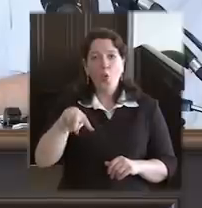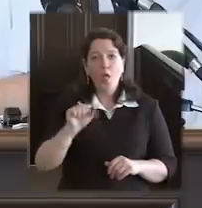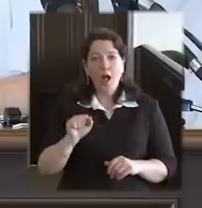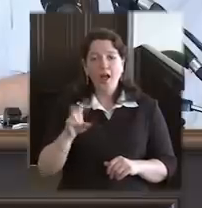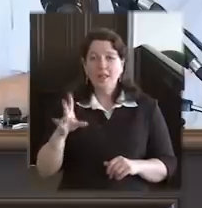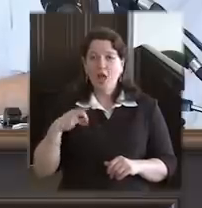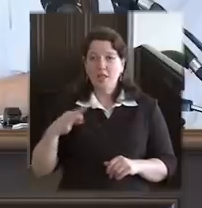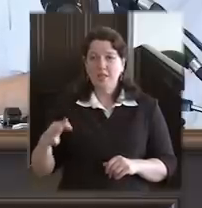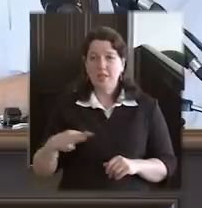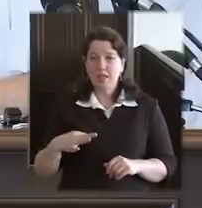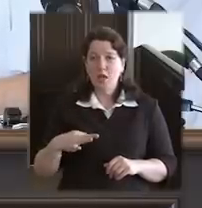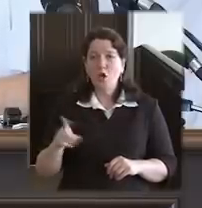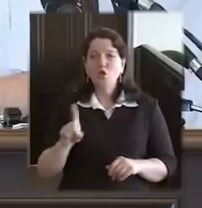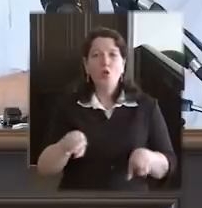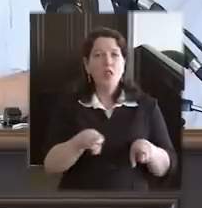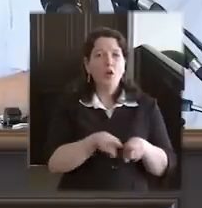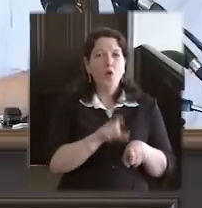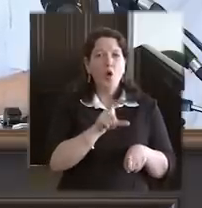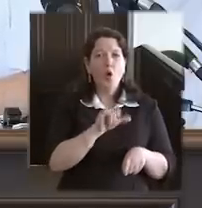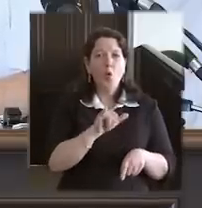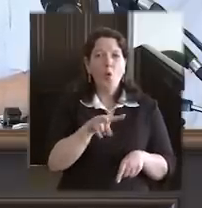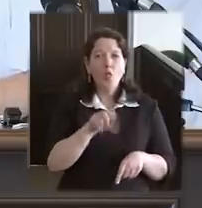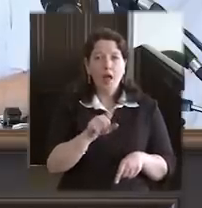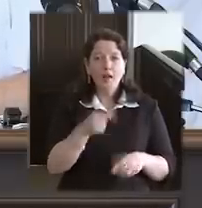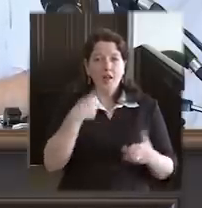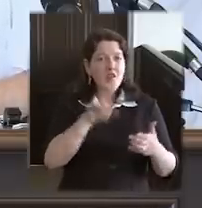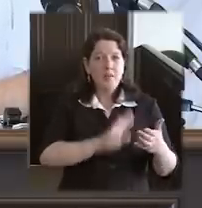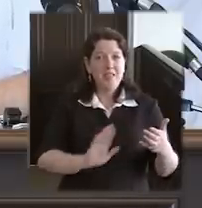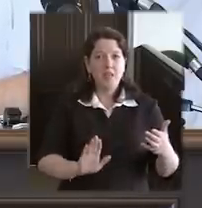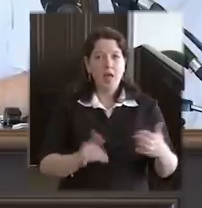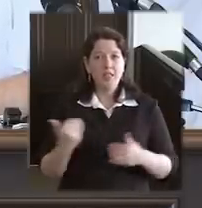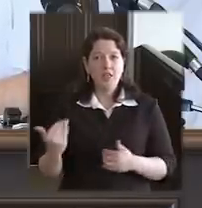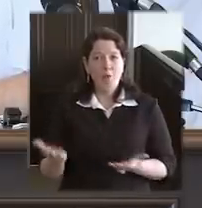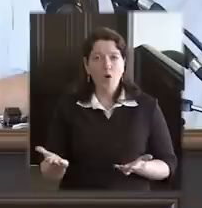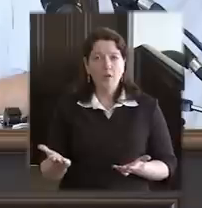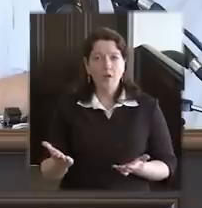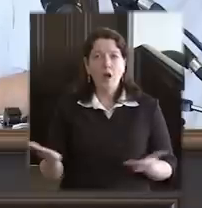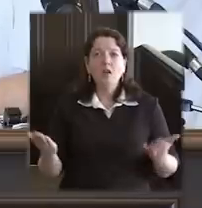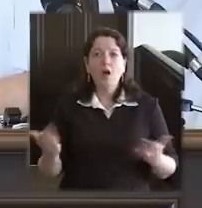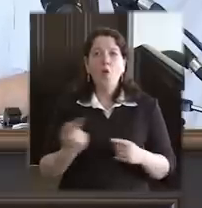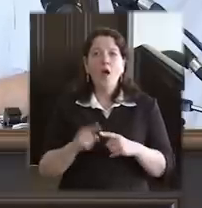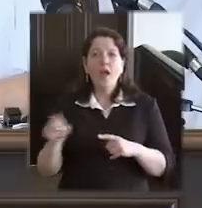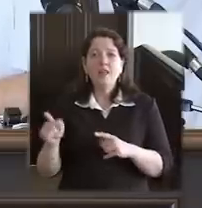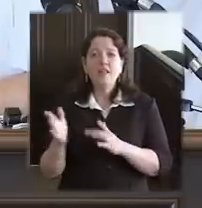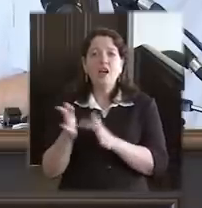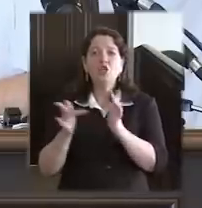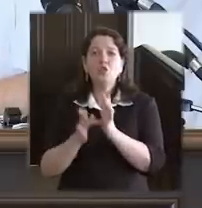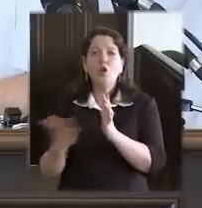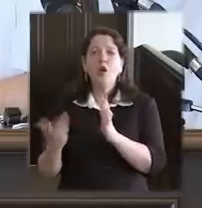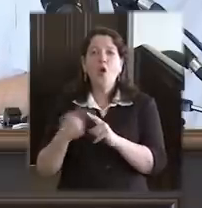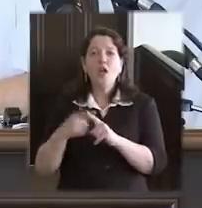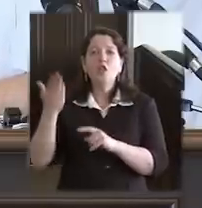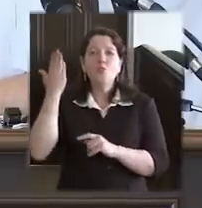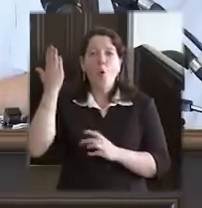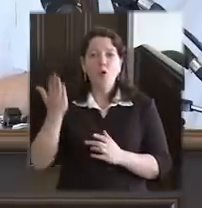Сына человеческого, то есть на Него. Что такое хула на Него? Знаете, что такое? Непризнание Его. Какой это Христос? Какой это